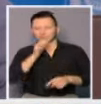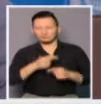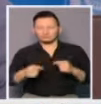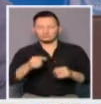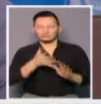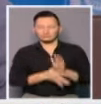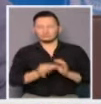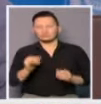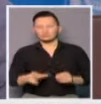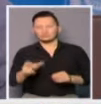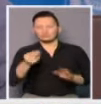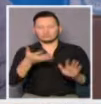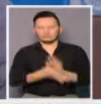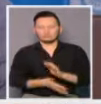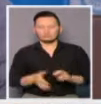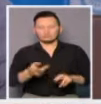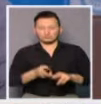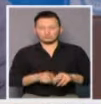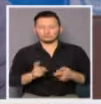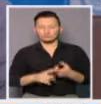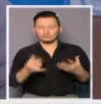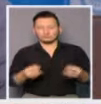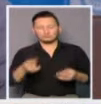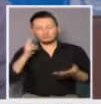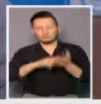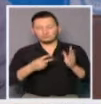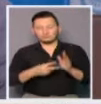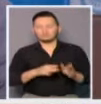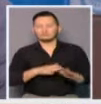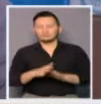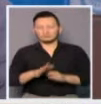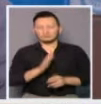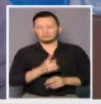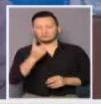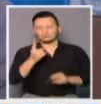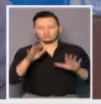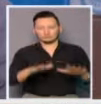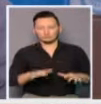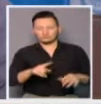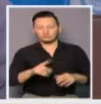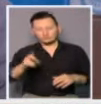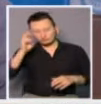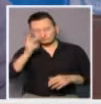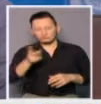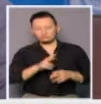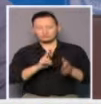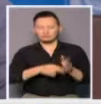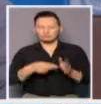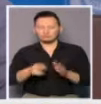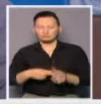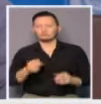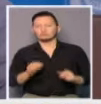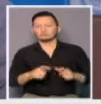и затраты на проезд. В настоящее время по рекомендации департамента имеется возможность получения двух государственных услуг на основе